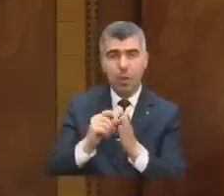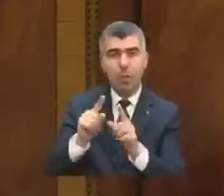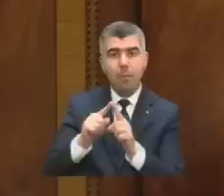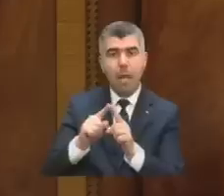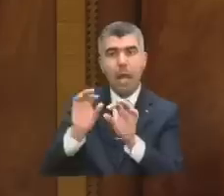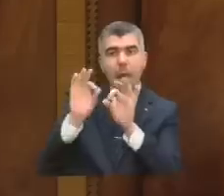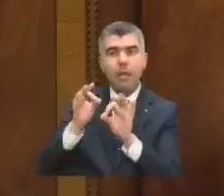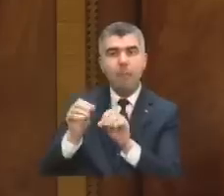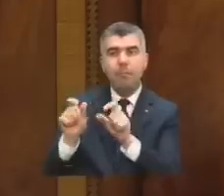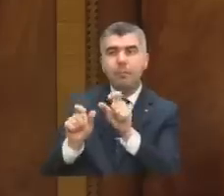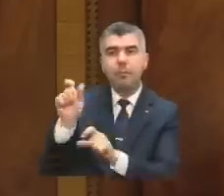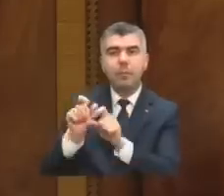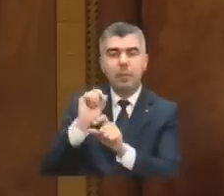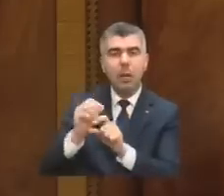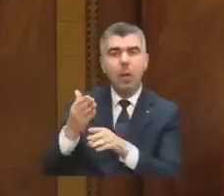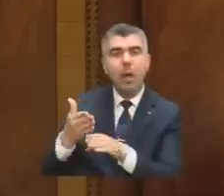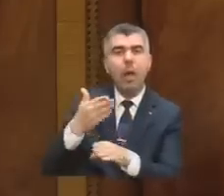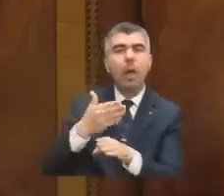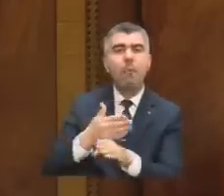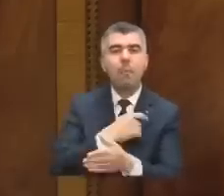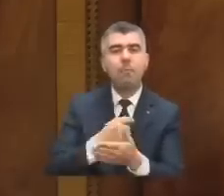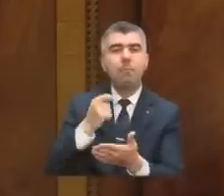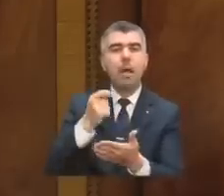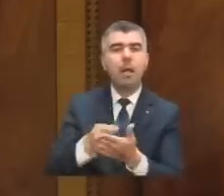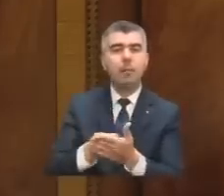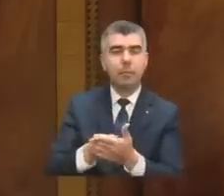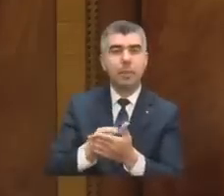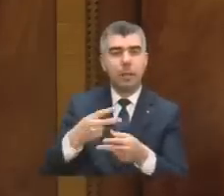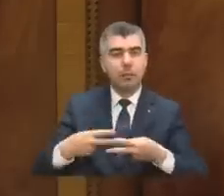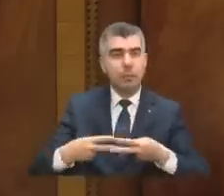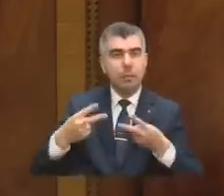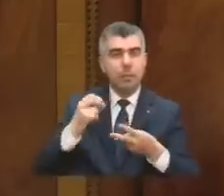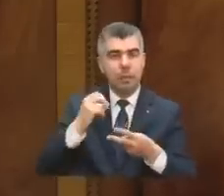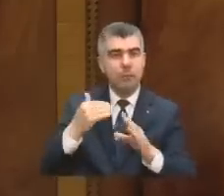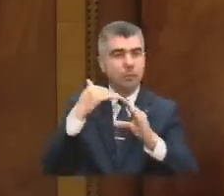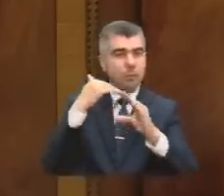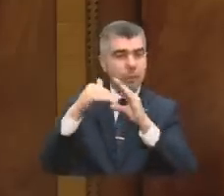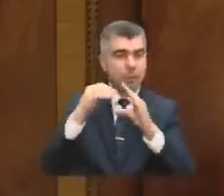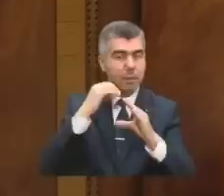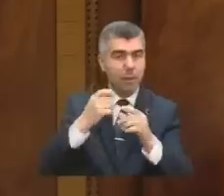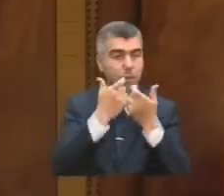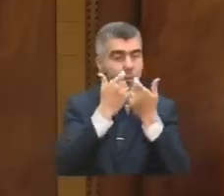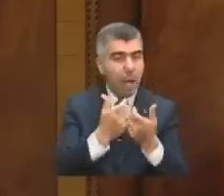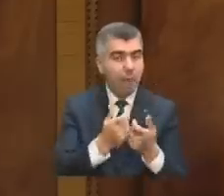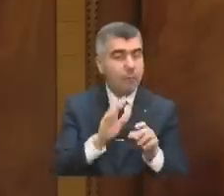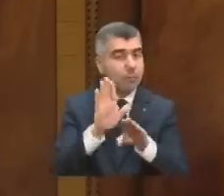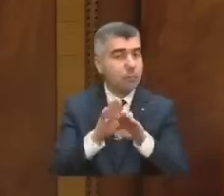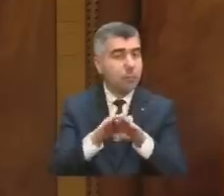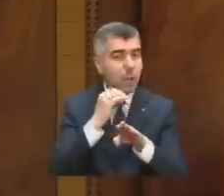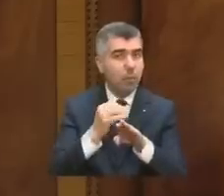العموميين قبل الاحكام النهائيه اي بعد توجيه اما الملاحظات او